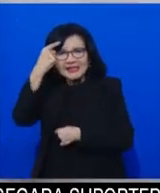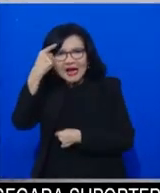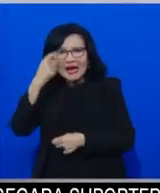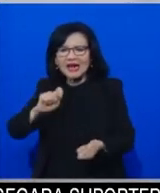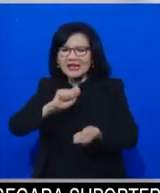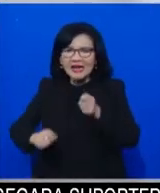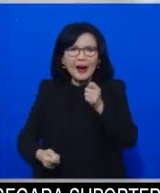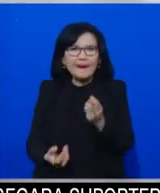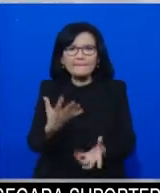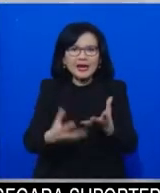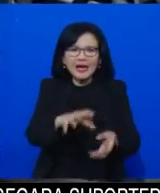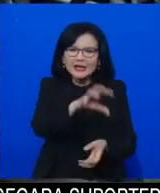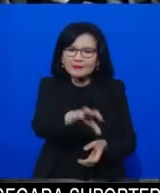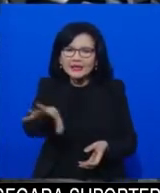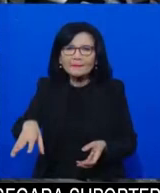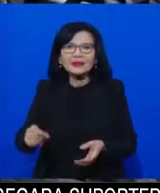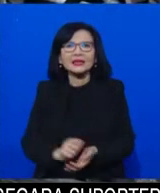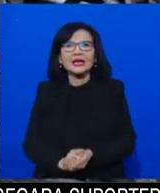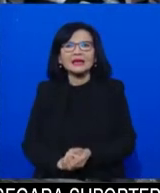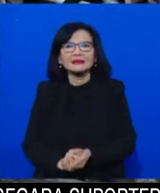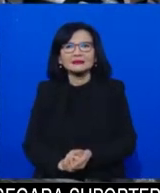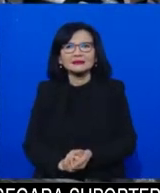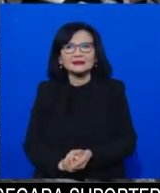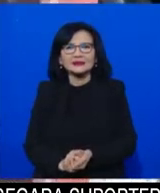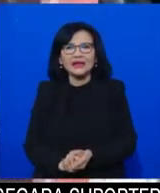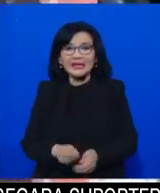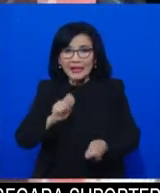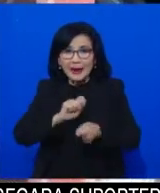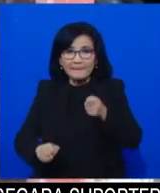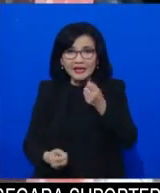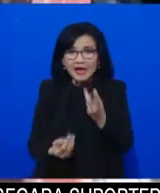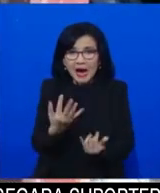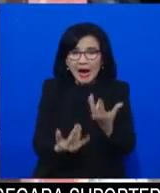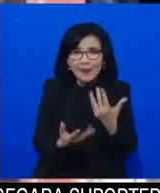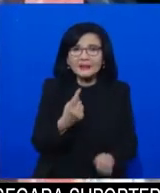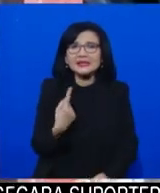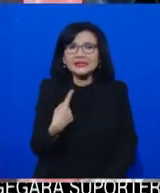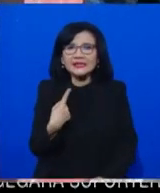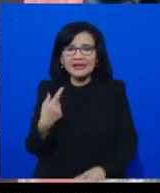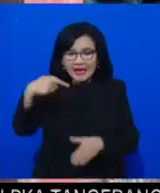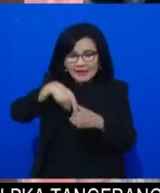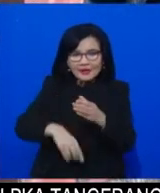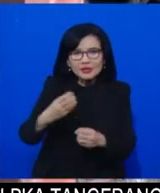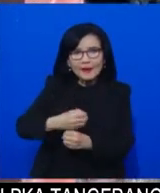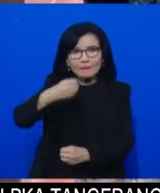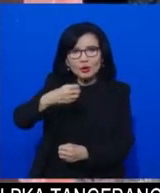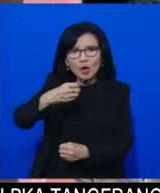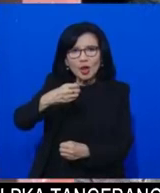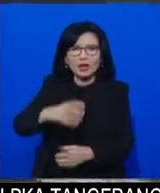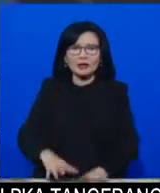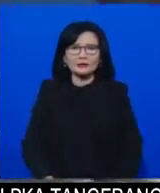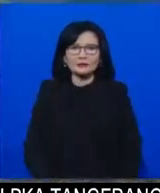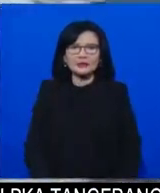membakar sejumlah titik area sekolah. Ia membuat api dari minyak bahan bakar yang dimasukkan ke dalam botol minuman